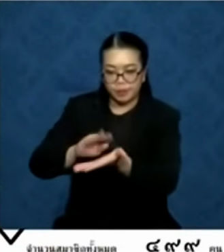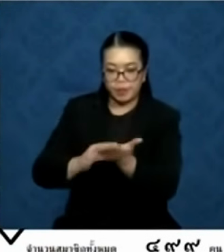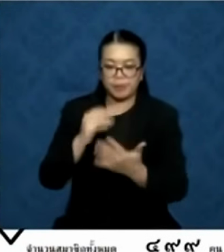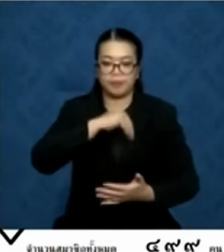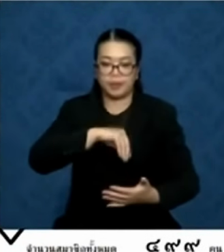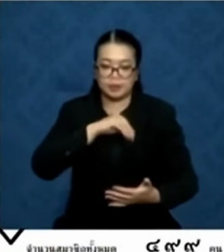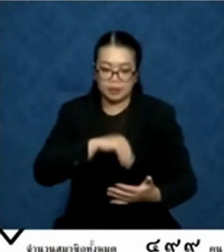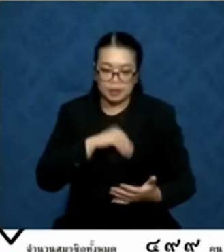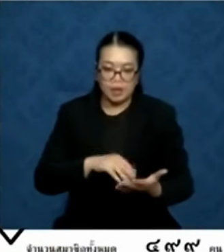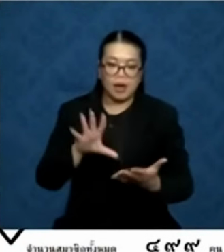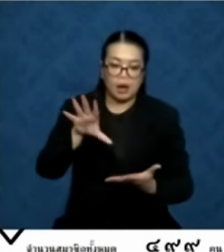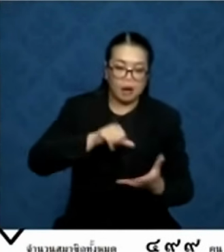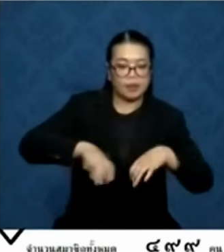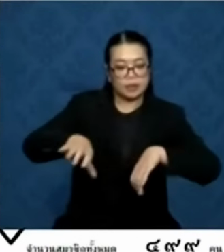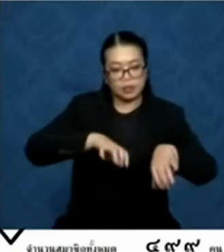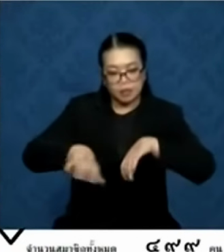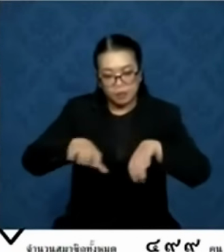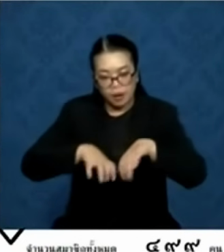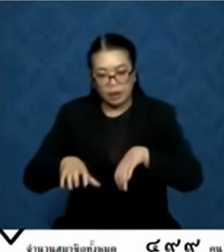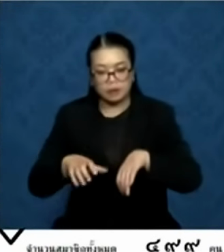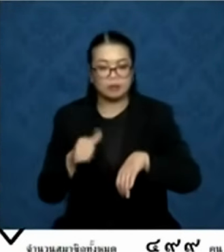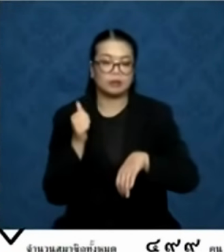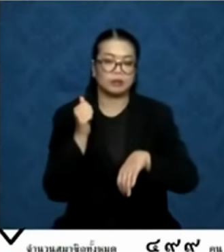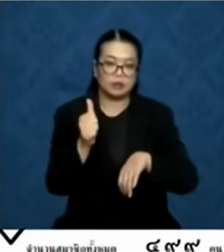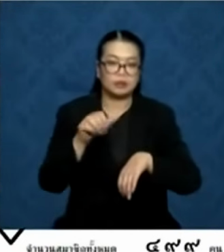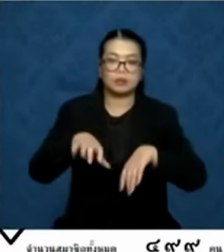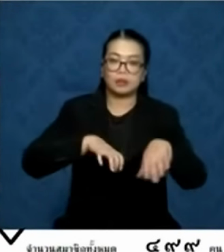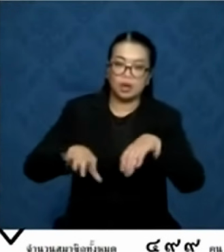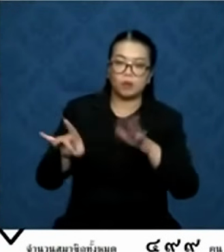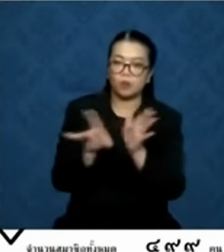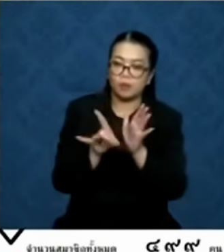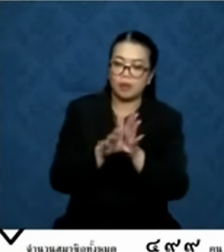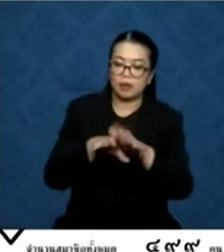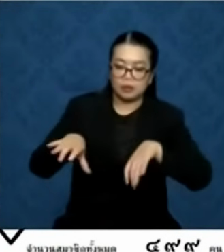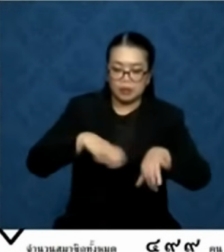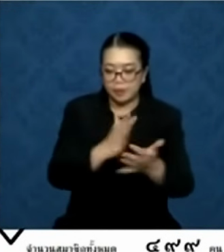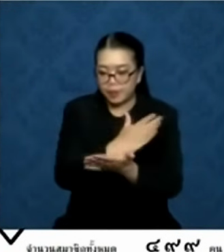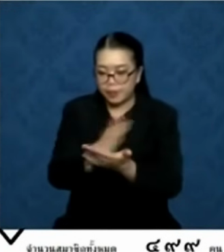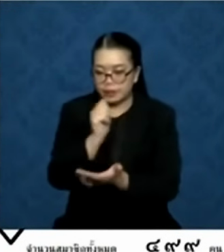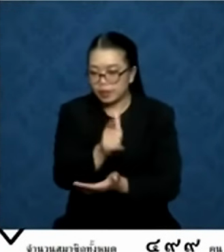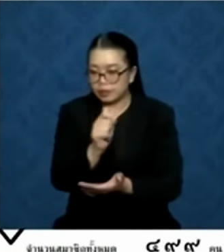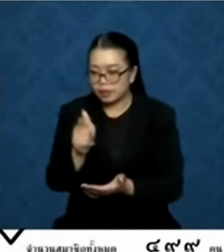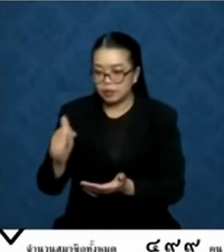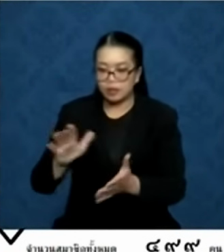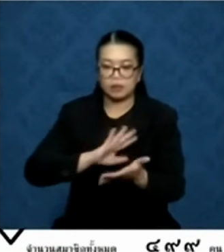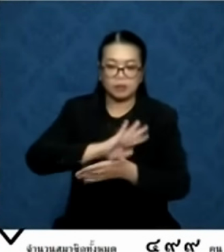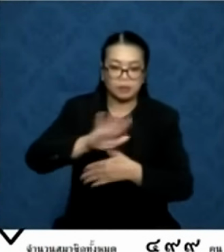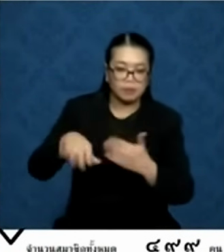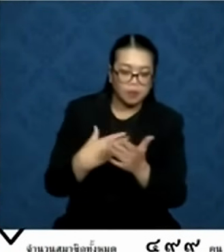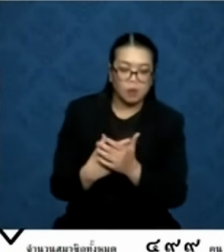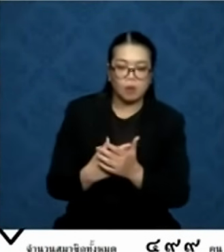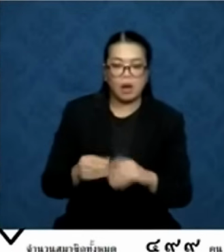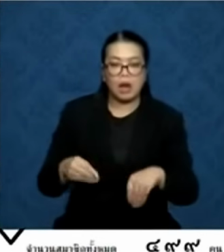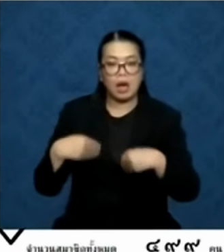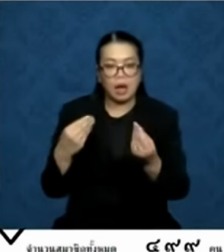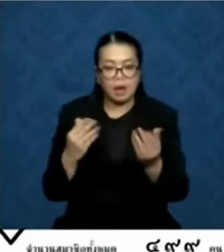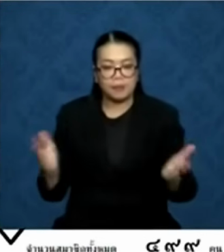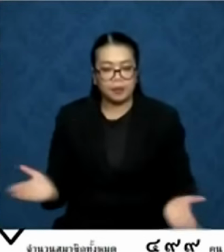ประสิทธิภาพมากที่สุดโดยมีเป้าหมายที่จะบำบัดทุกข์บ